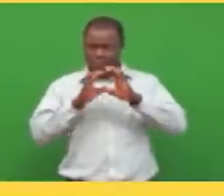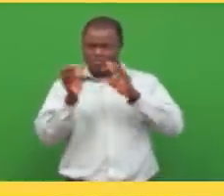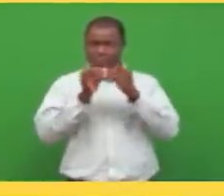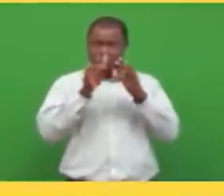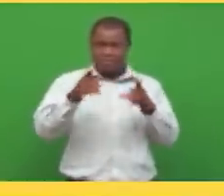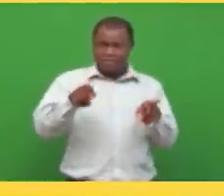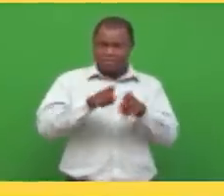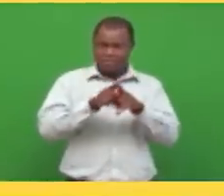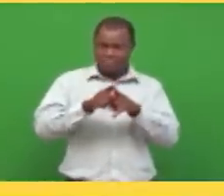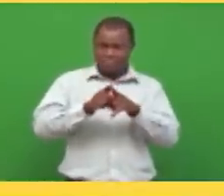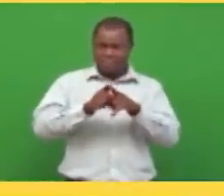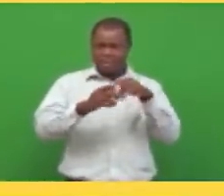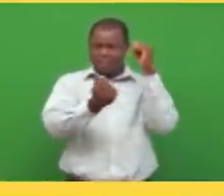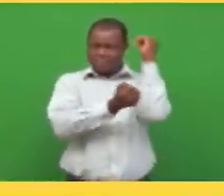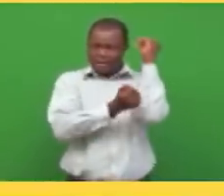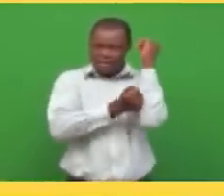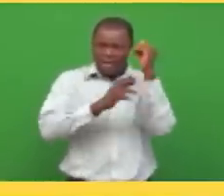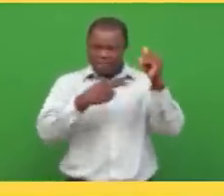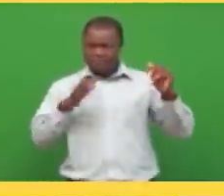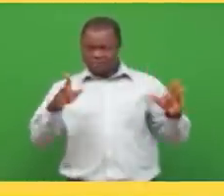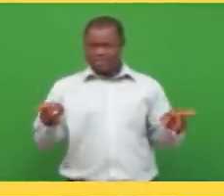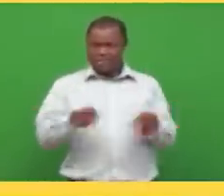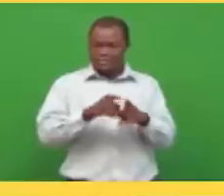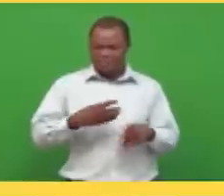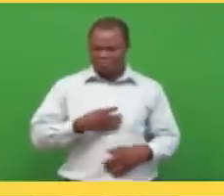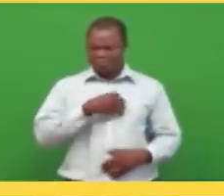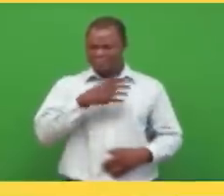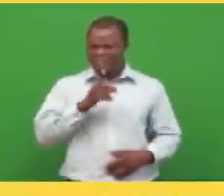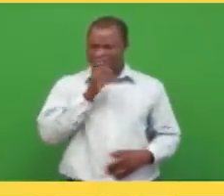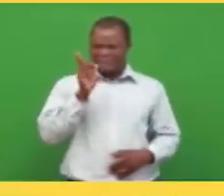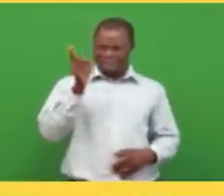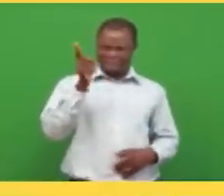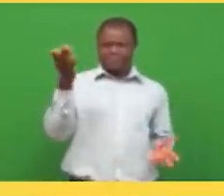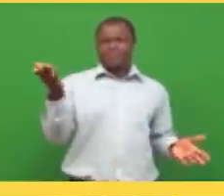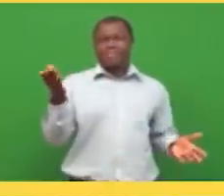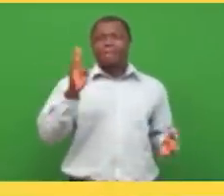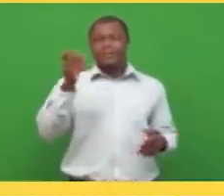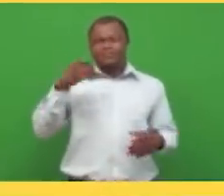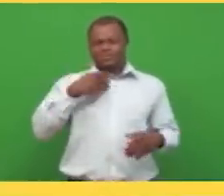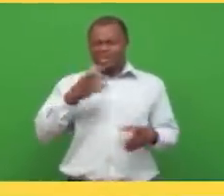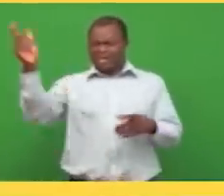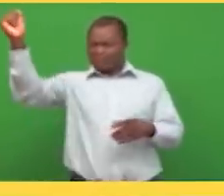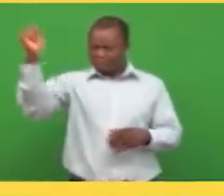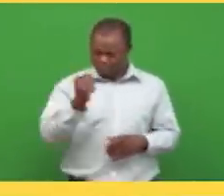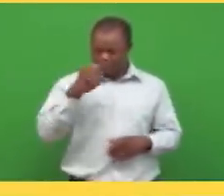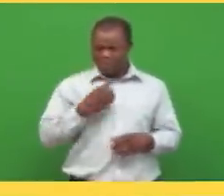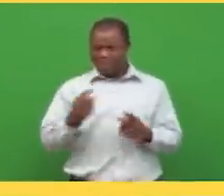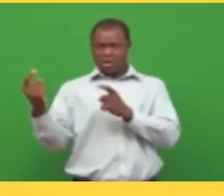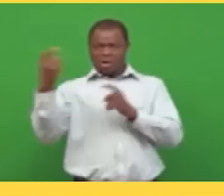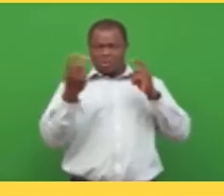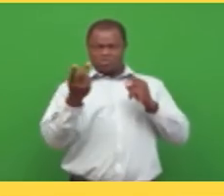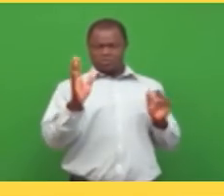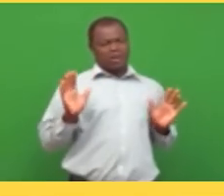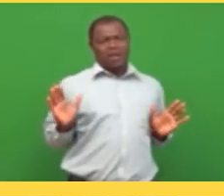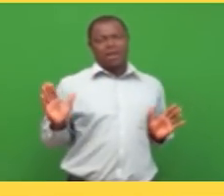hama dzevarume dziripo dziri kunyunyuta. Pane dzimwe hama dzevakadzi dzakadekara. Isa hatina kuya kuzokurwisanisai. Tiri kuti